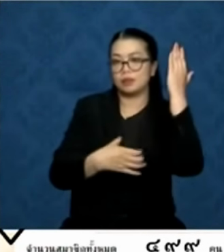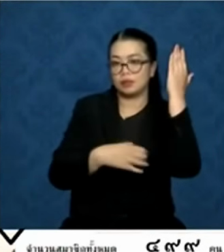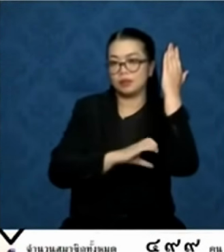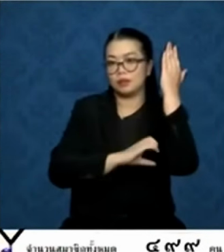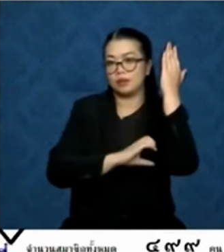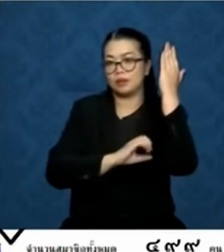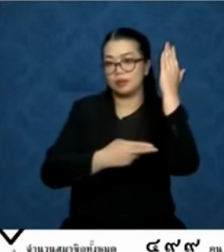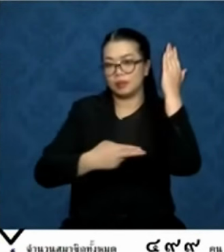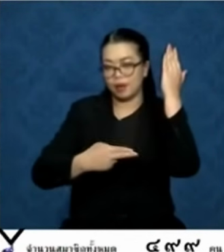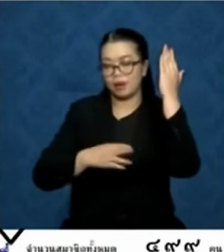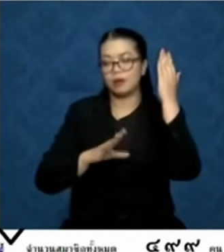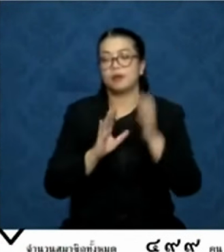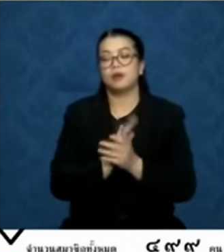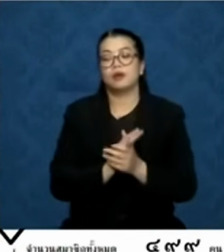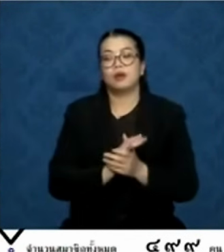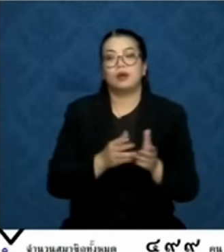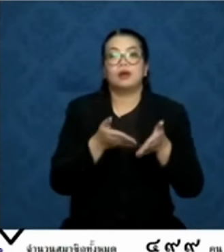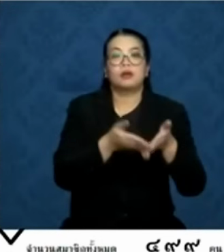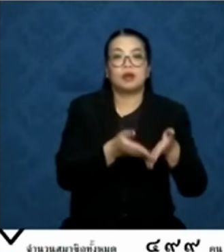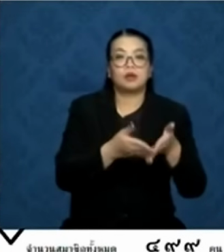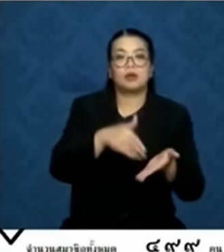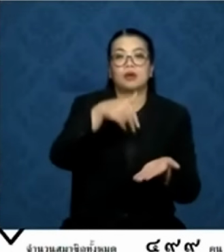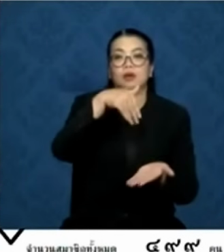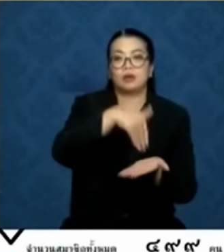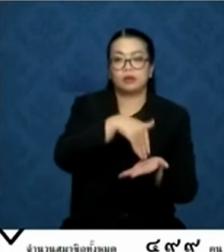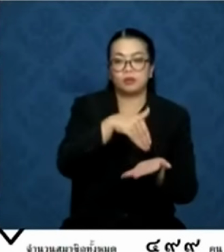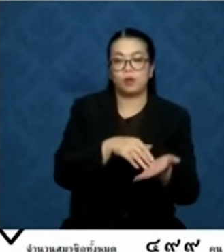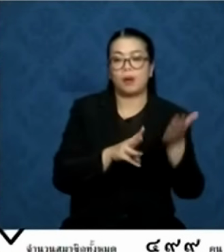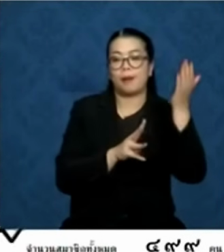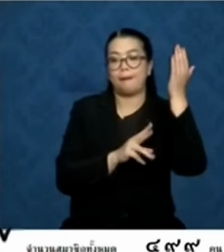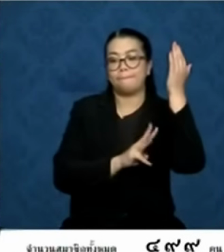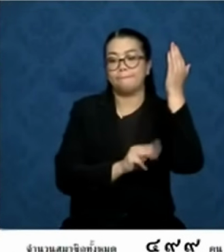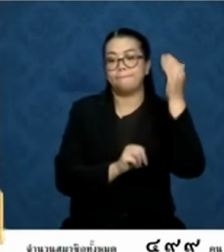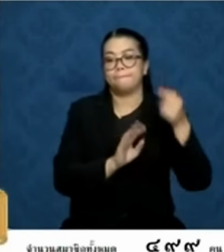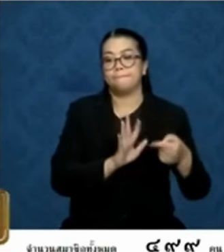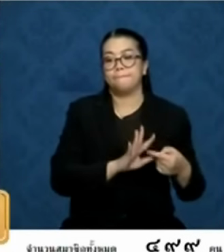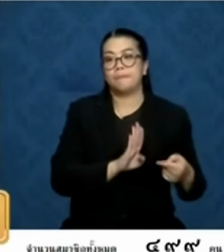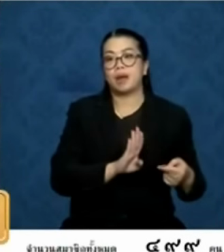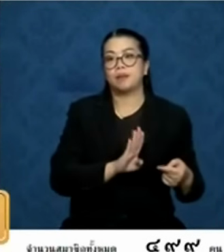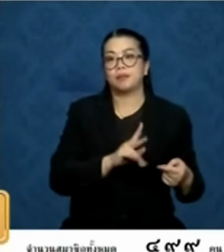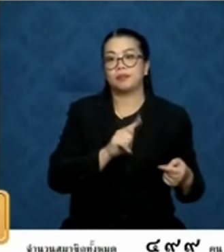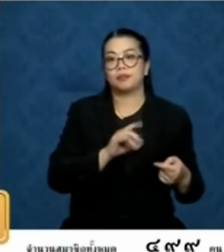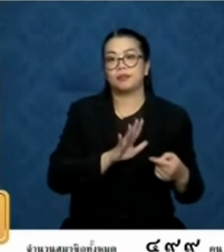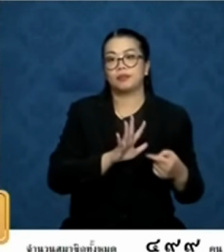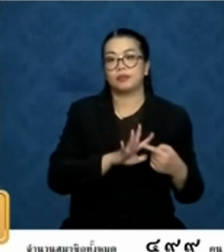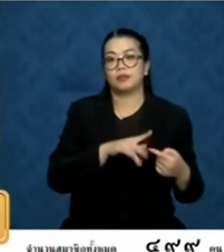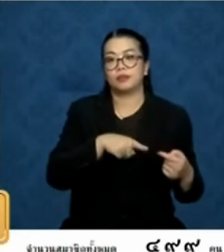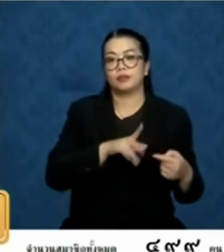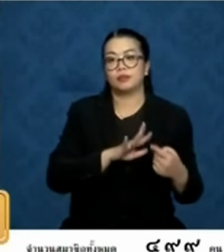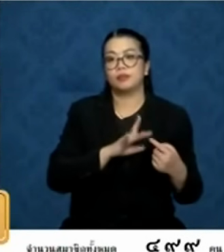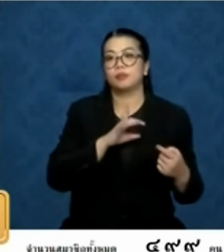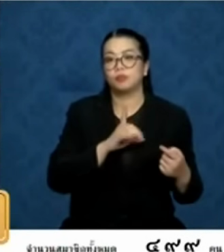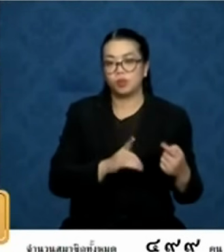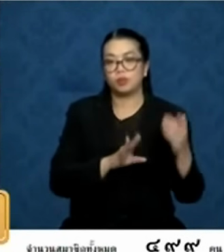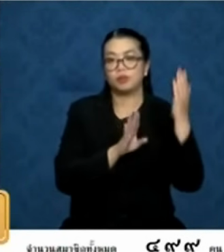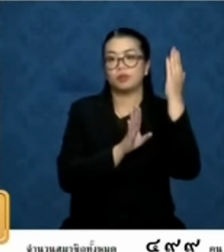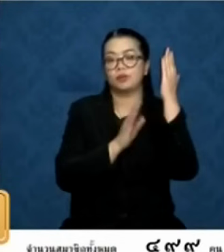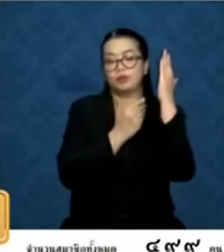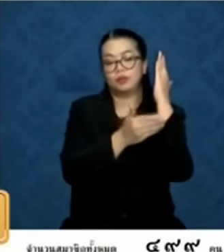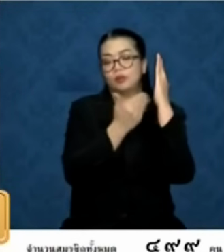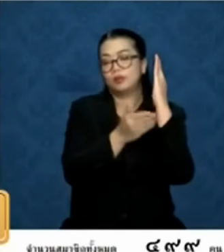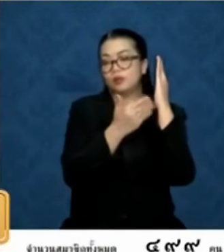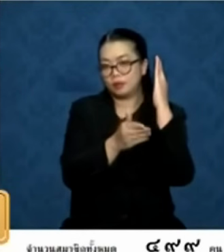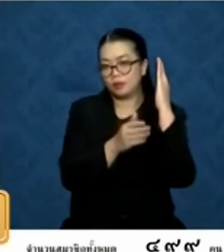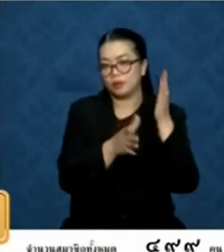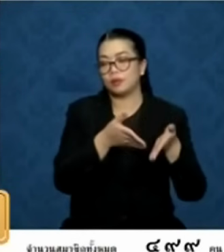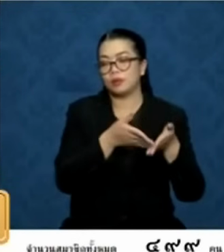ที่3และท่าเรืออุตสาหกรรมมาตาพุธระยะที่3พัฒนาโครงสร้างพื้นฐานและสาธารณูปโภคในเขตส่งเส